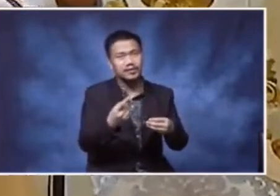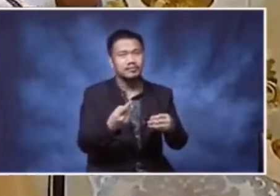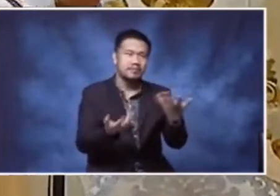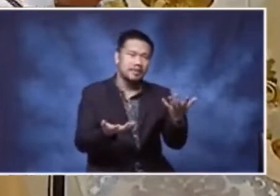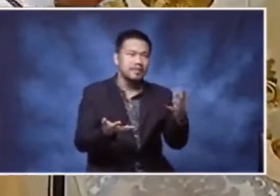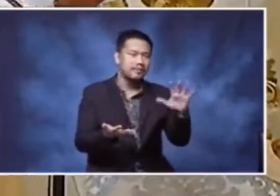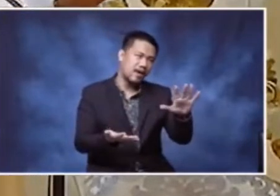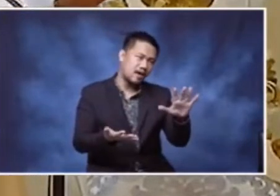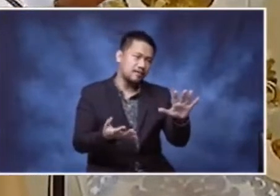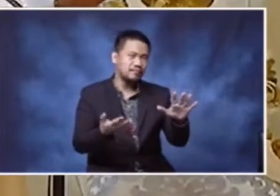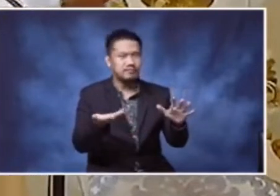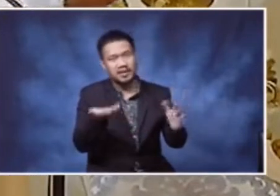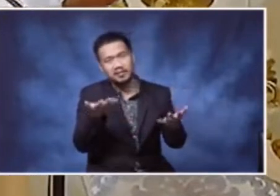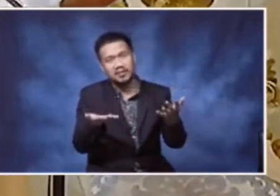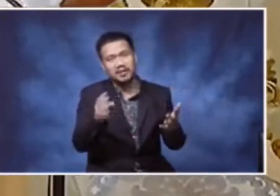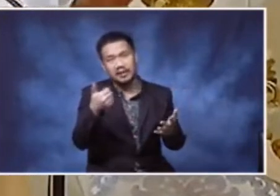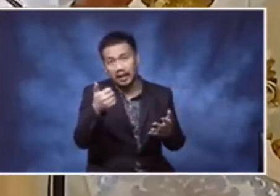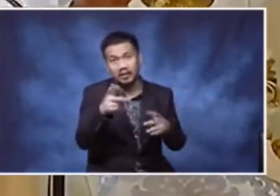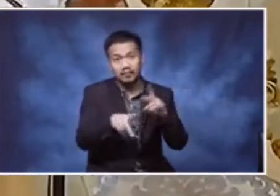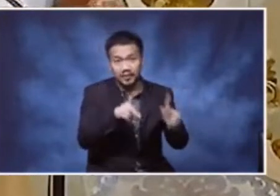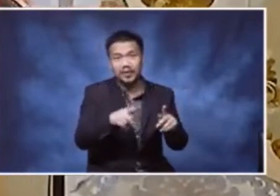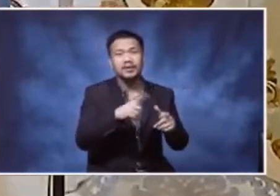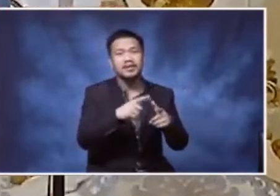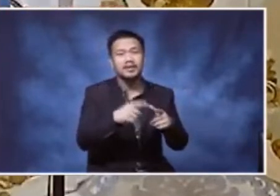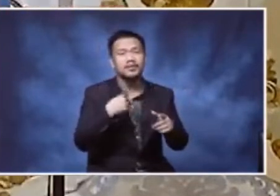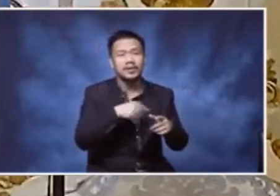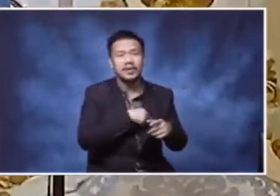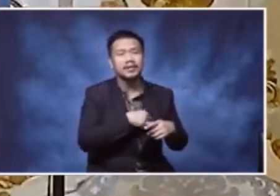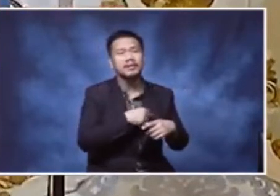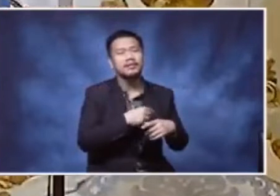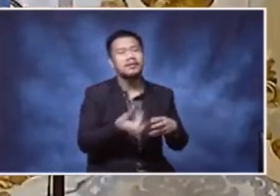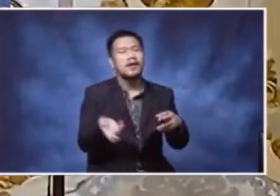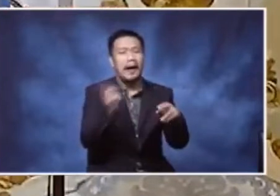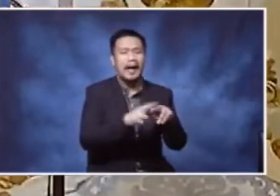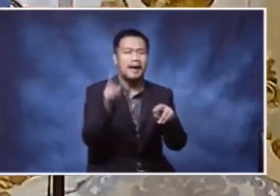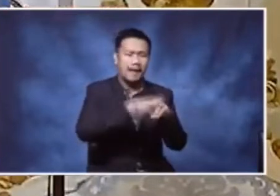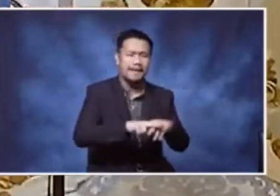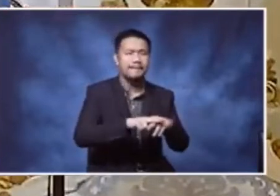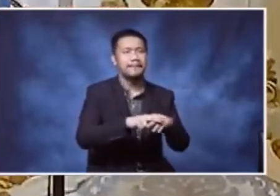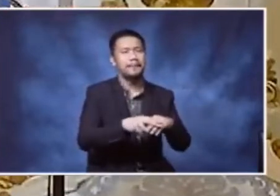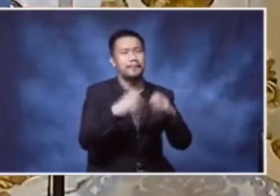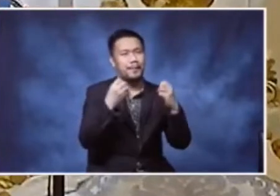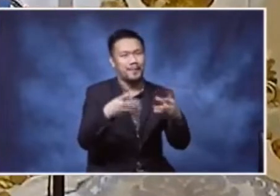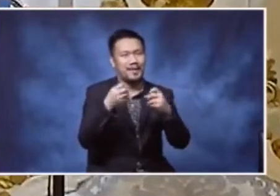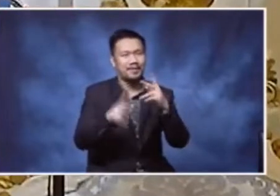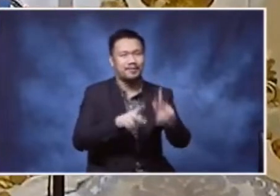magmo-multiply tayo ng pagkalat ng mabuting balita. So, iyan po.